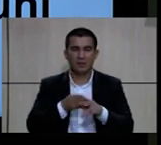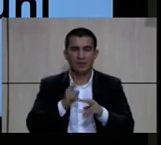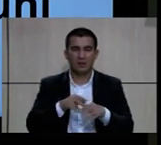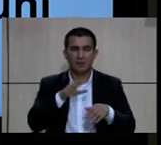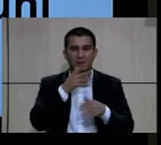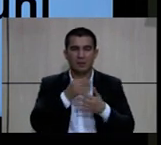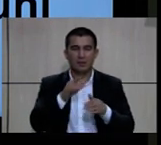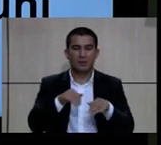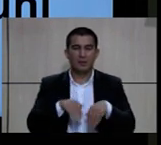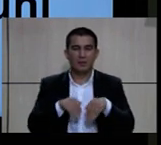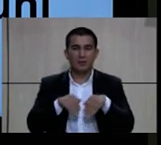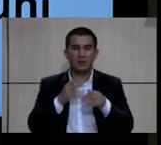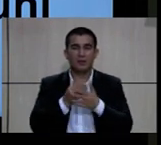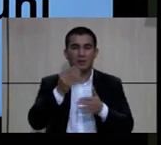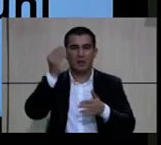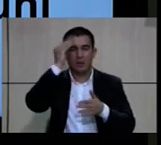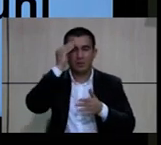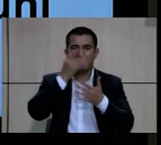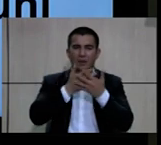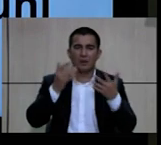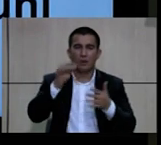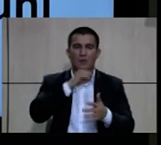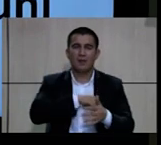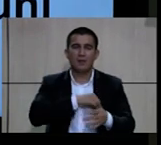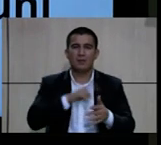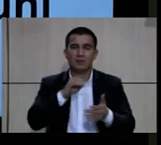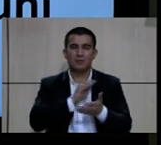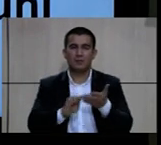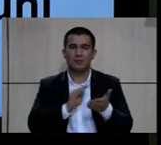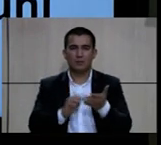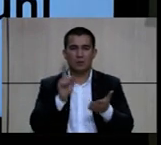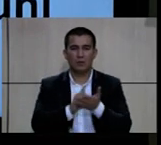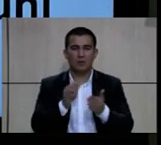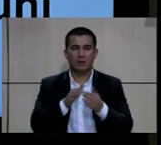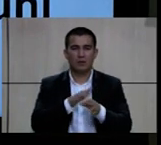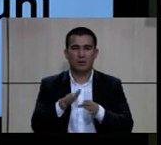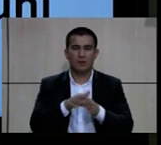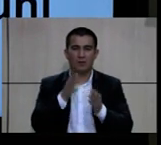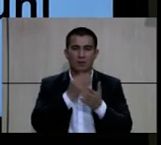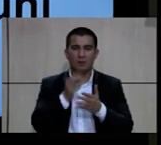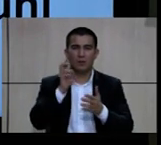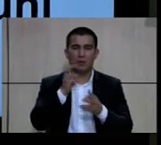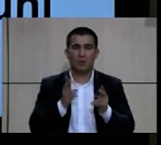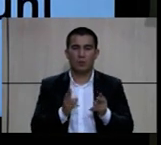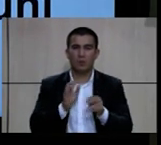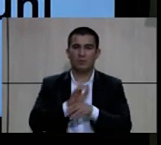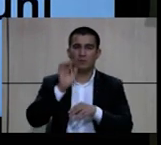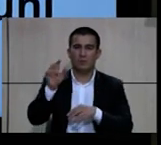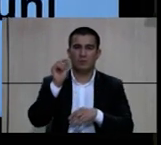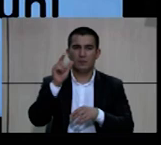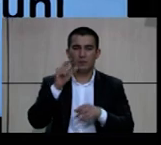kenguruni tavsiflab daftaringizga yozib oling va biologiya ustozingizga